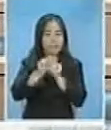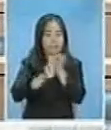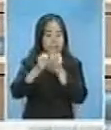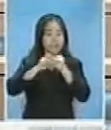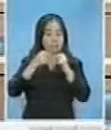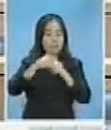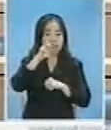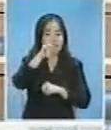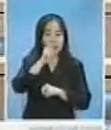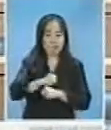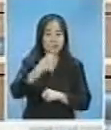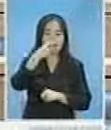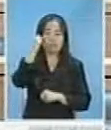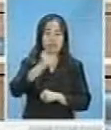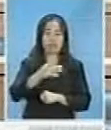สุดท้ายเบี้ยวเขาจริงไหมครับ